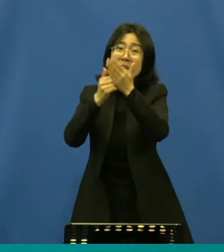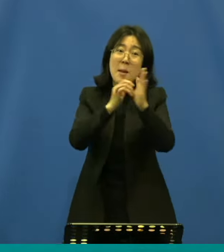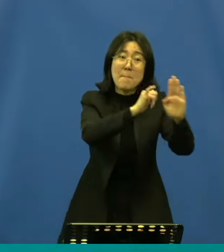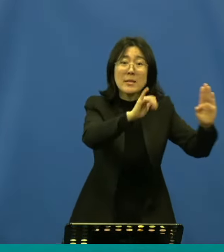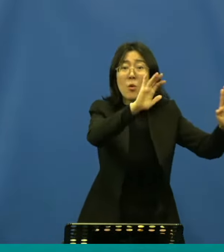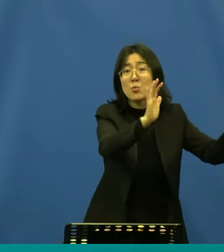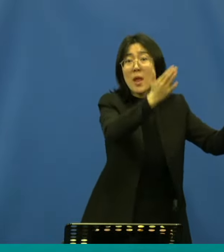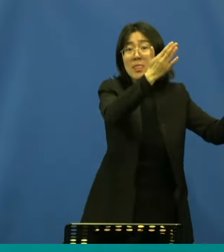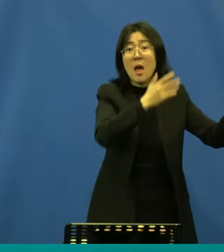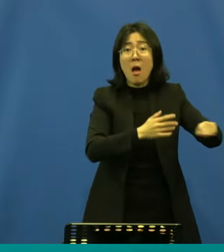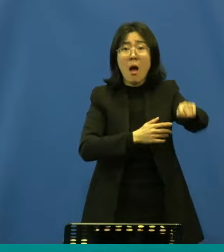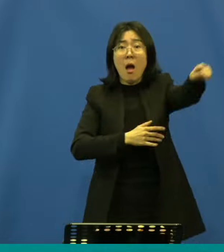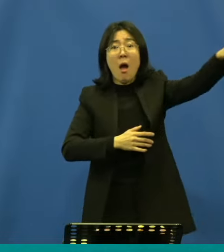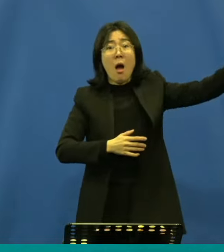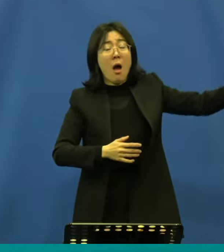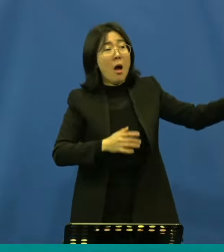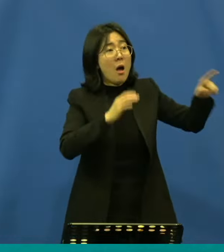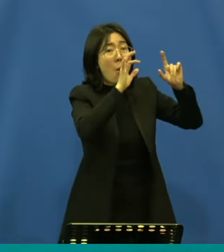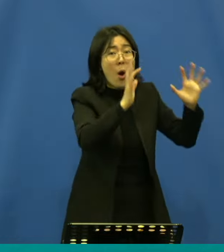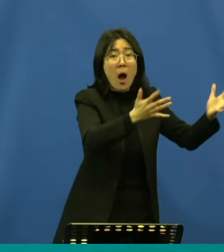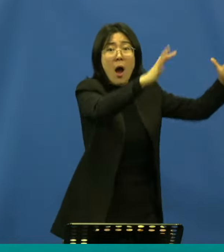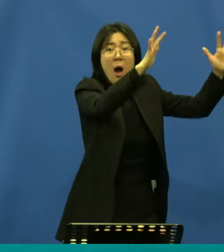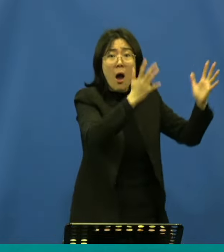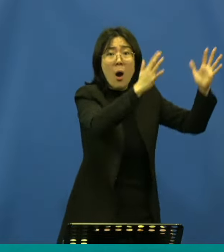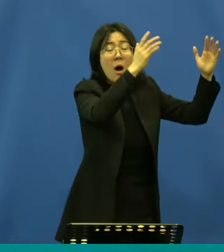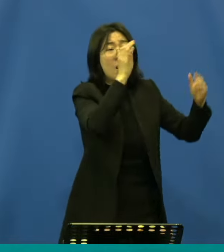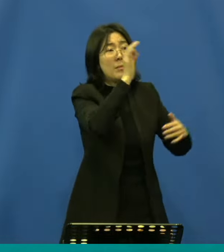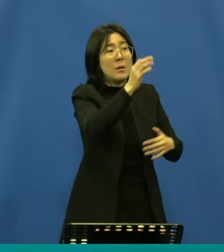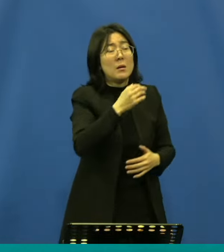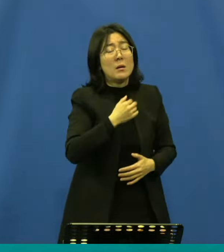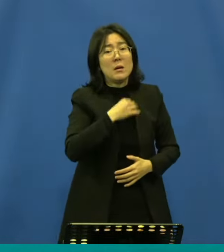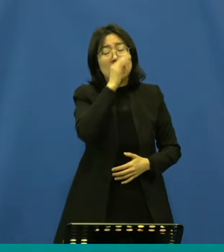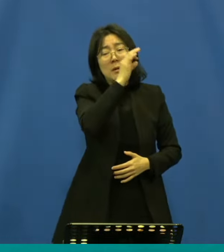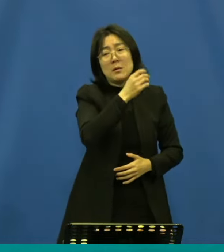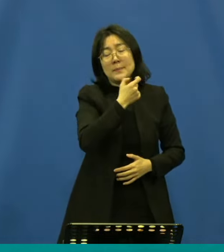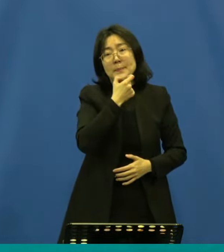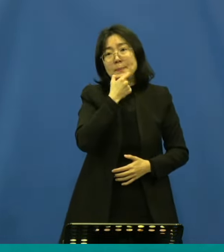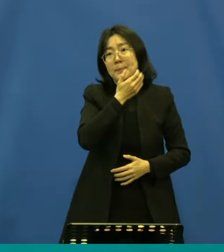우리는 이런 어려운 상황에 부딪히면 처음에는 억압을 하죠. 애써 누릅니다.